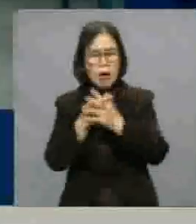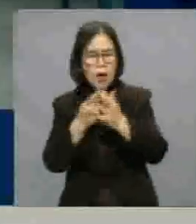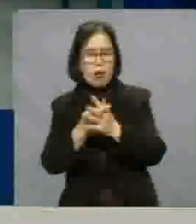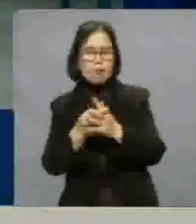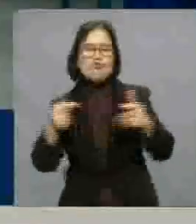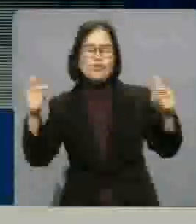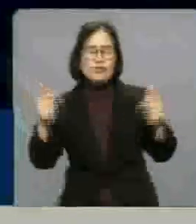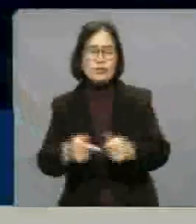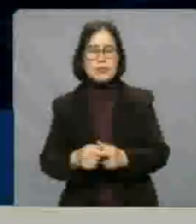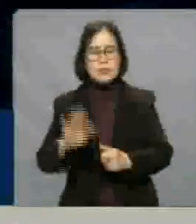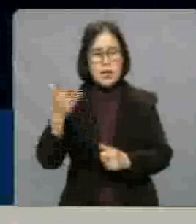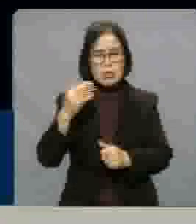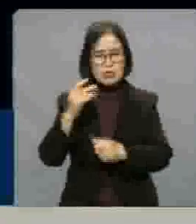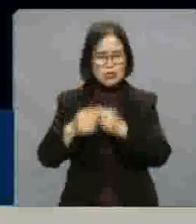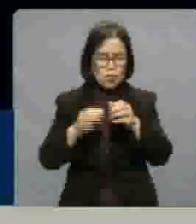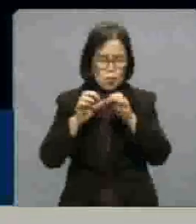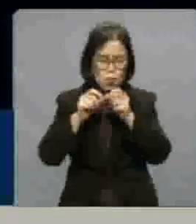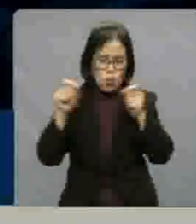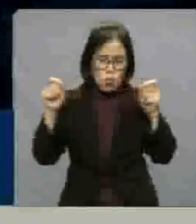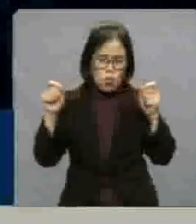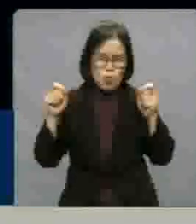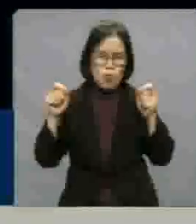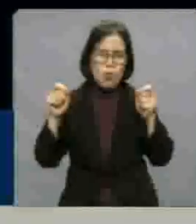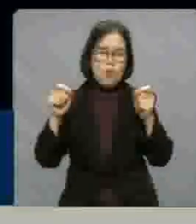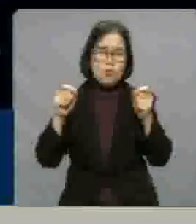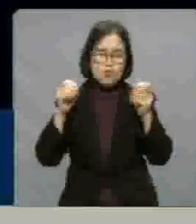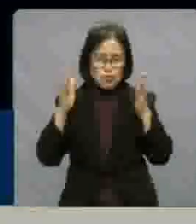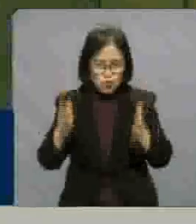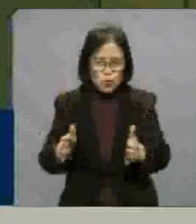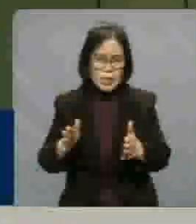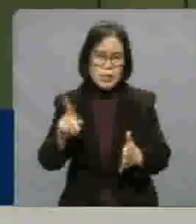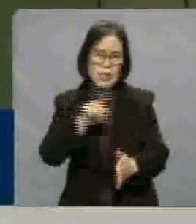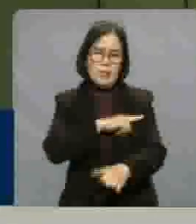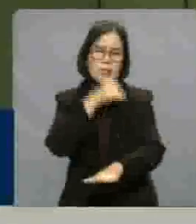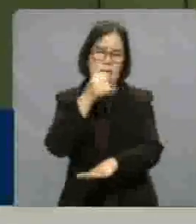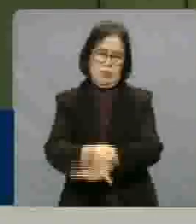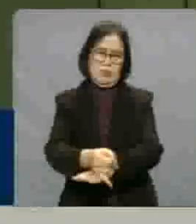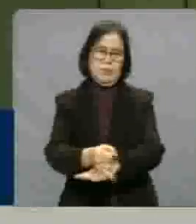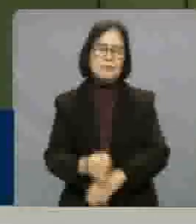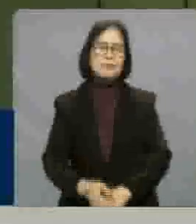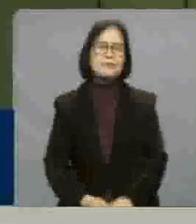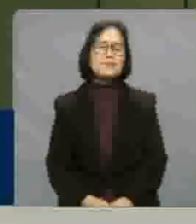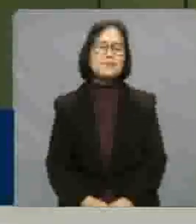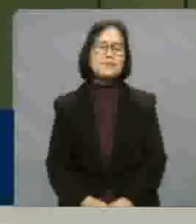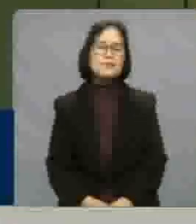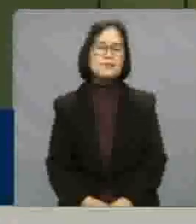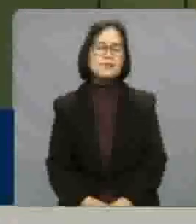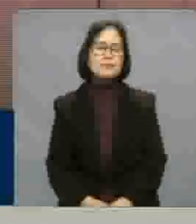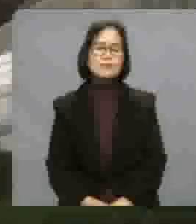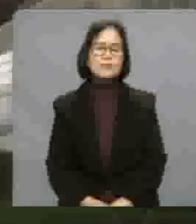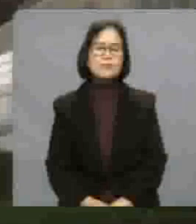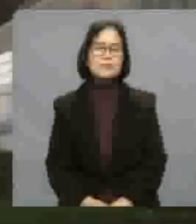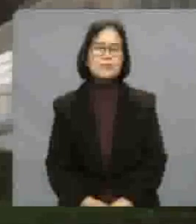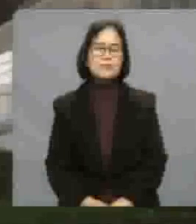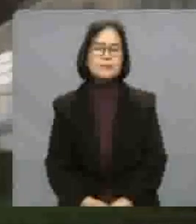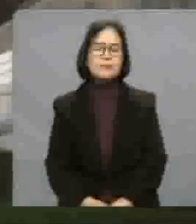낮췄는데 최근 수십 년을 통틀어 가장 낮은 수준입니다. 계속해서 황다인 기자입니다.